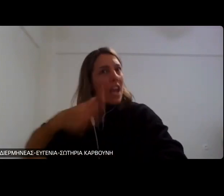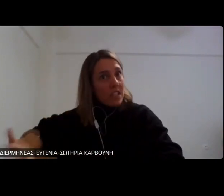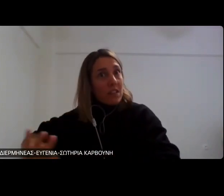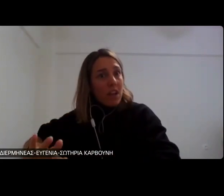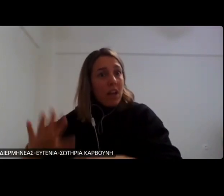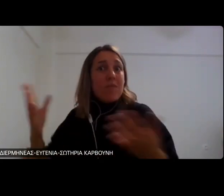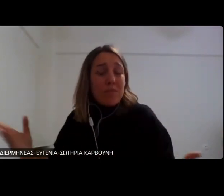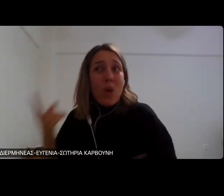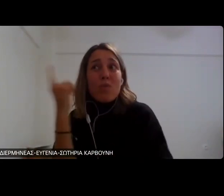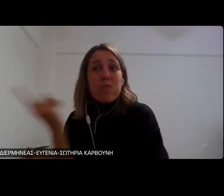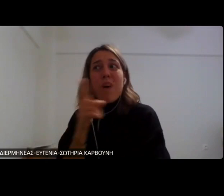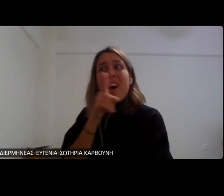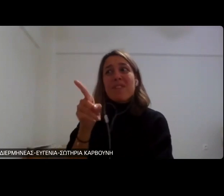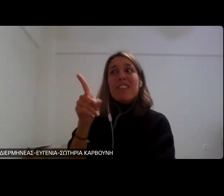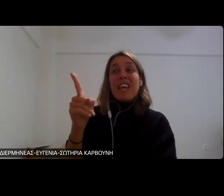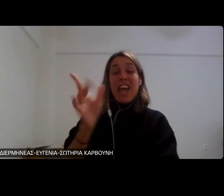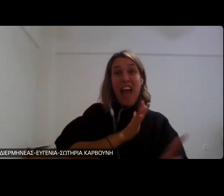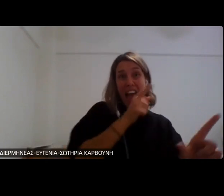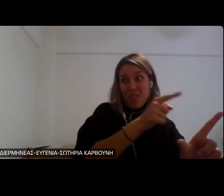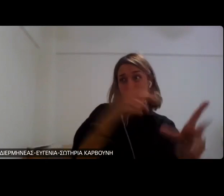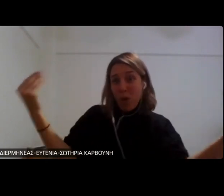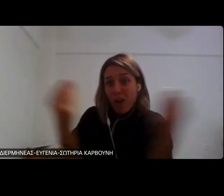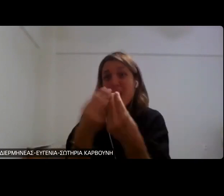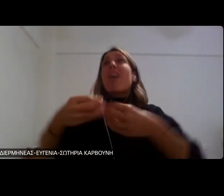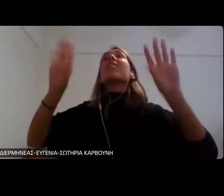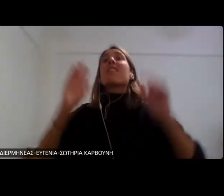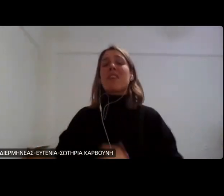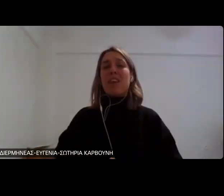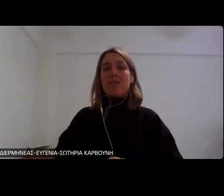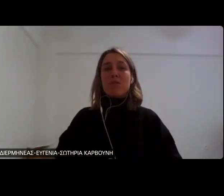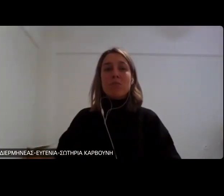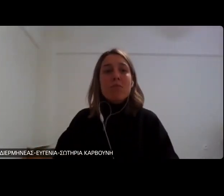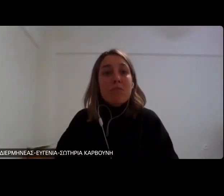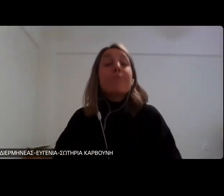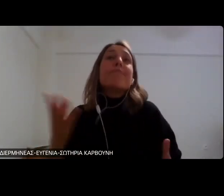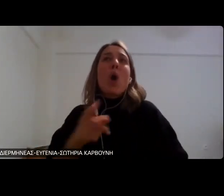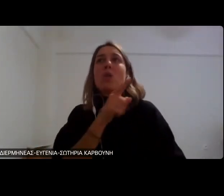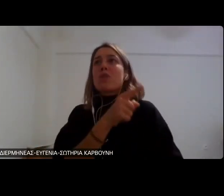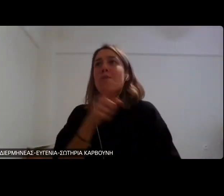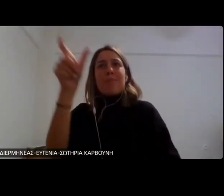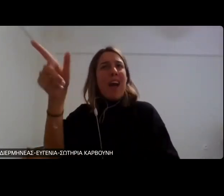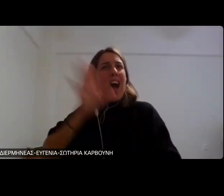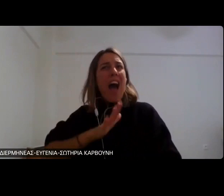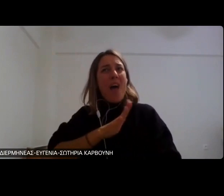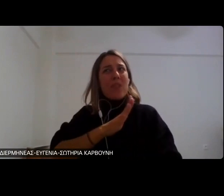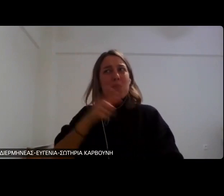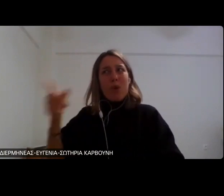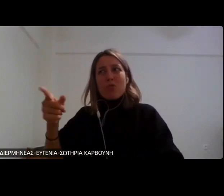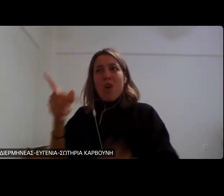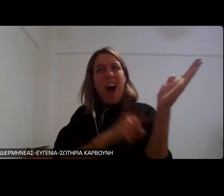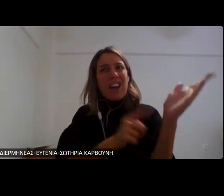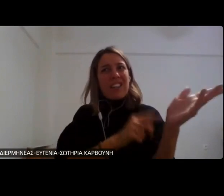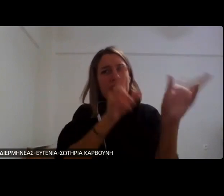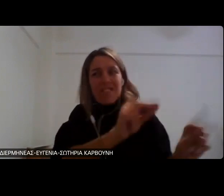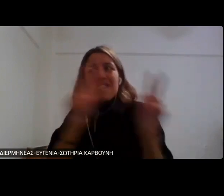συχνά, αποκλείονται από την κατηγορία άνθρωπος. Οι λέξεις που τους φοριούνται με ερημιούν ώστε να τους κάνουν λιγότερο ανθρώπους, εξού και επέλεξε τις